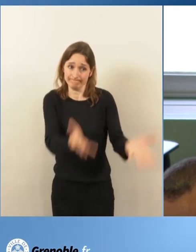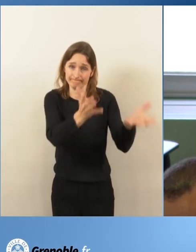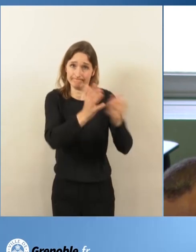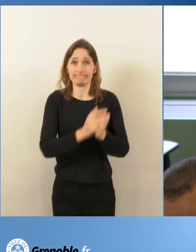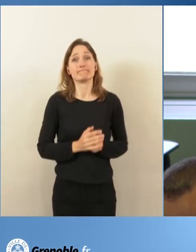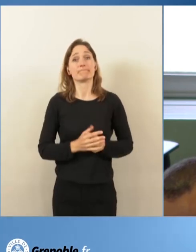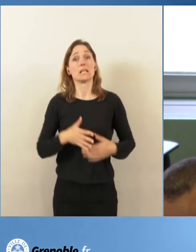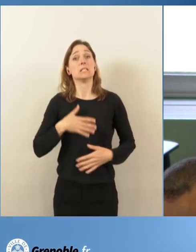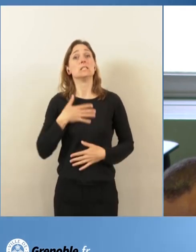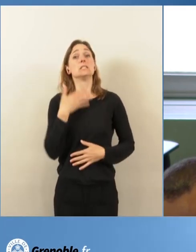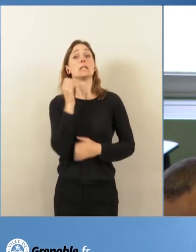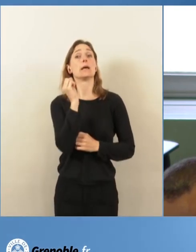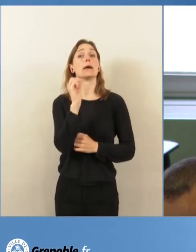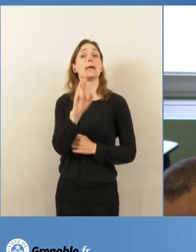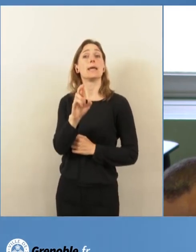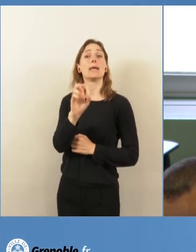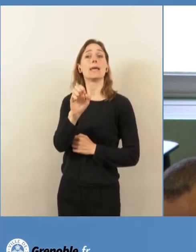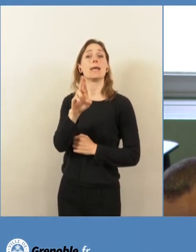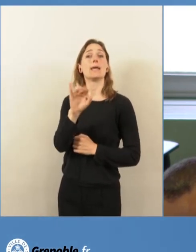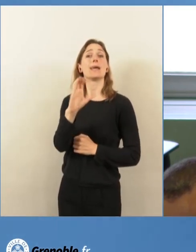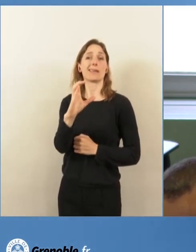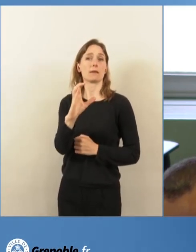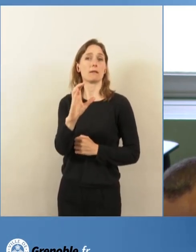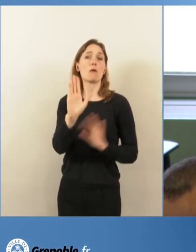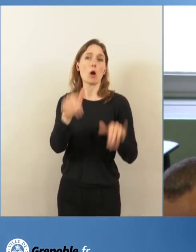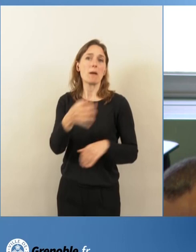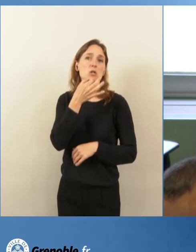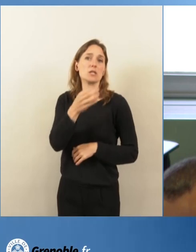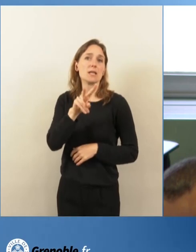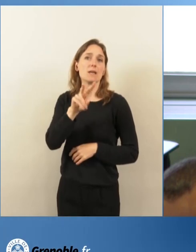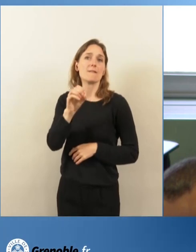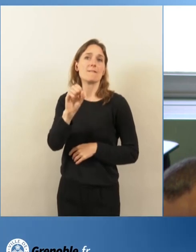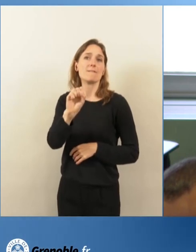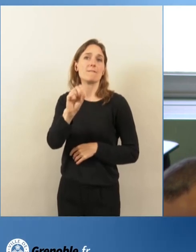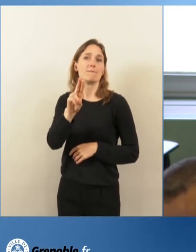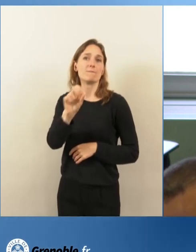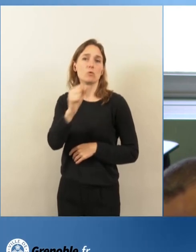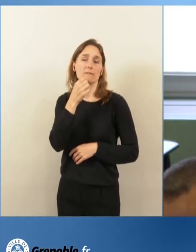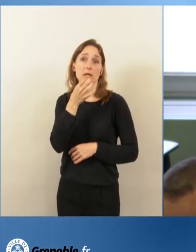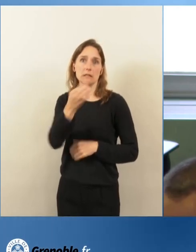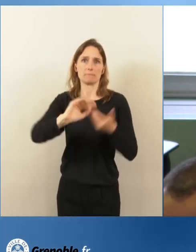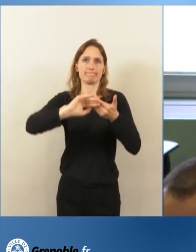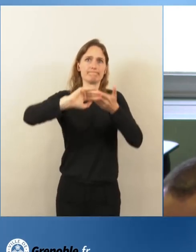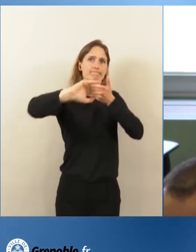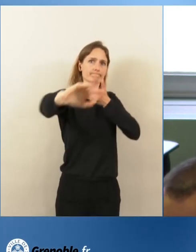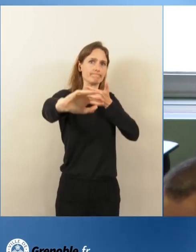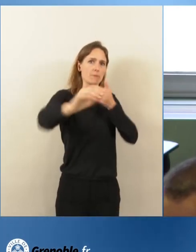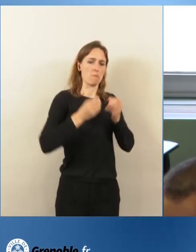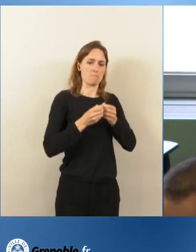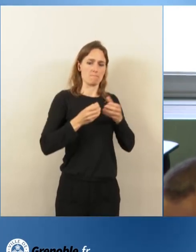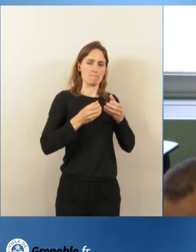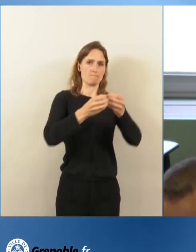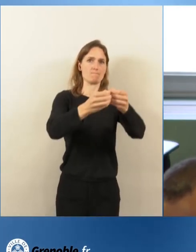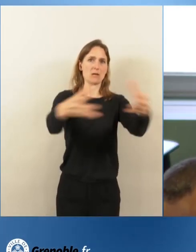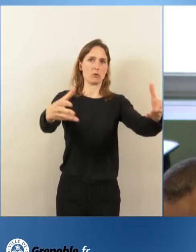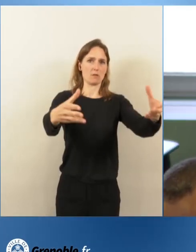Eric permettez-moi le vouvoiement de rigueur qui met cette distance inamicale entre la majorité et l'opposition